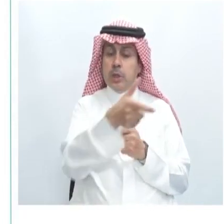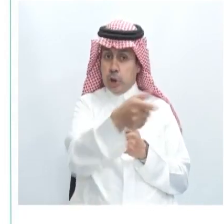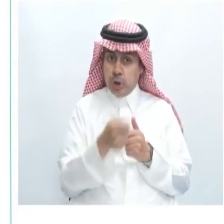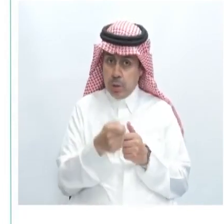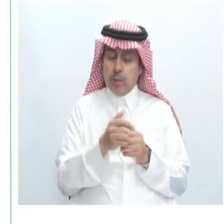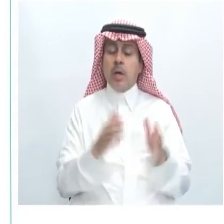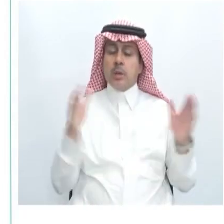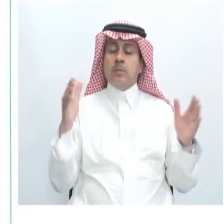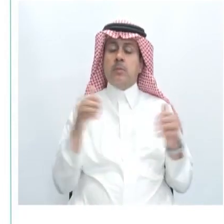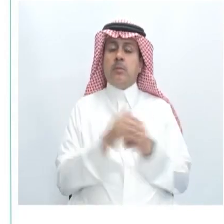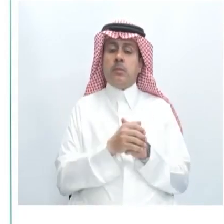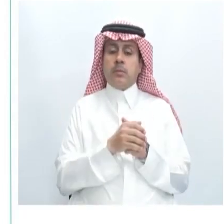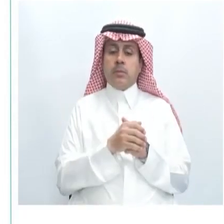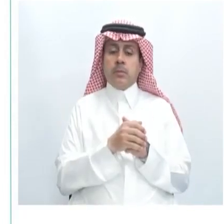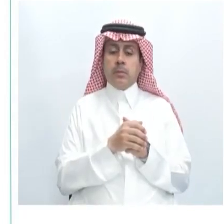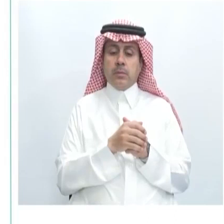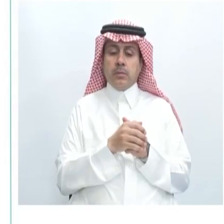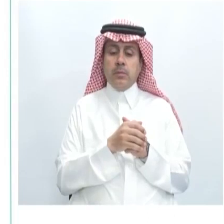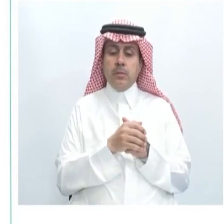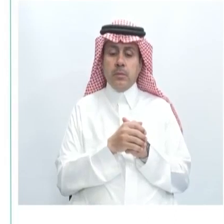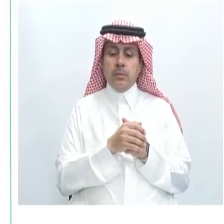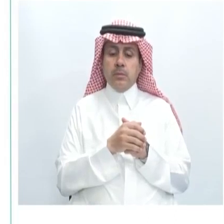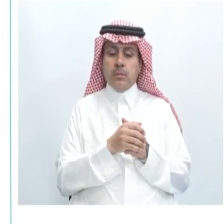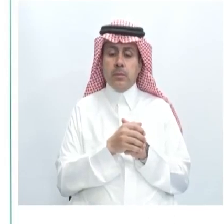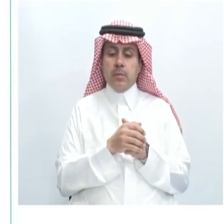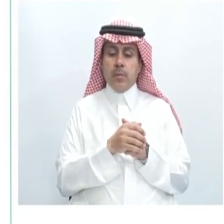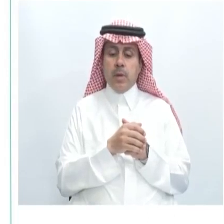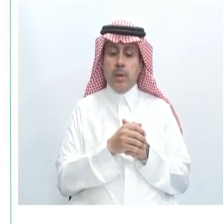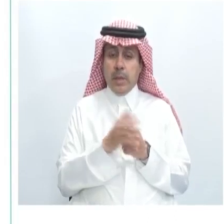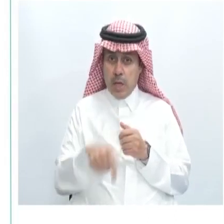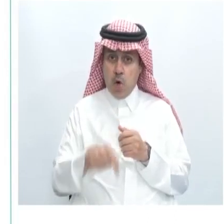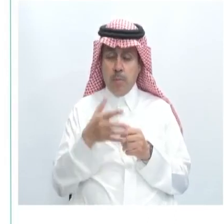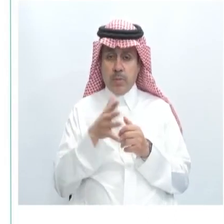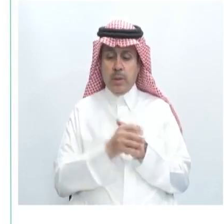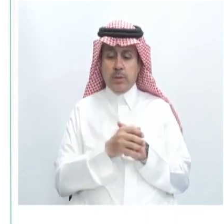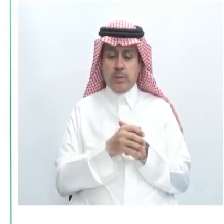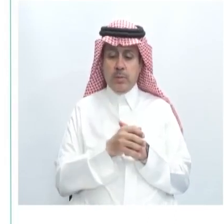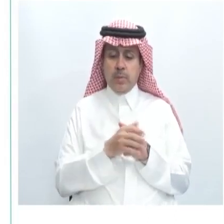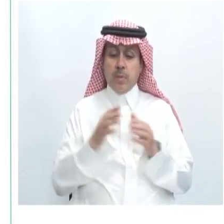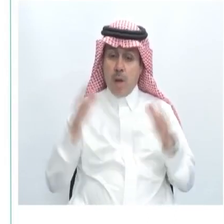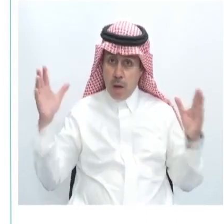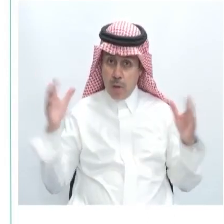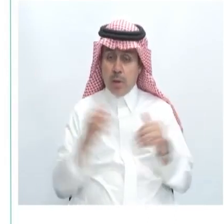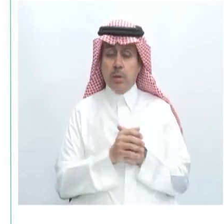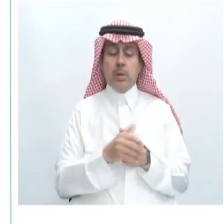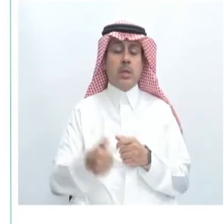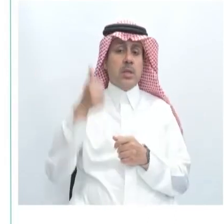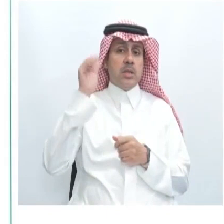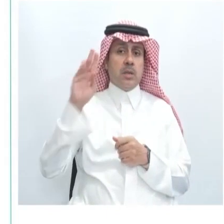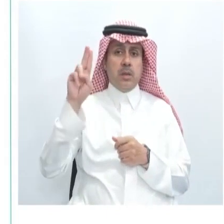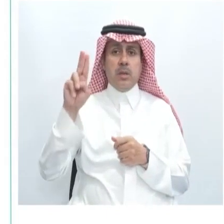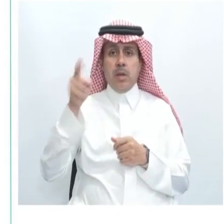حجم الشراء لهذه المنتجات اصبحت اليوم كما ذكرنا اكثر استراتيجيه